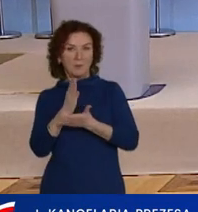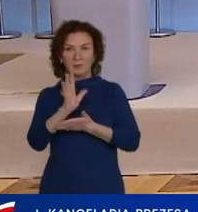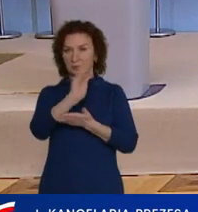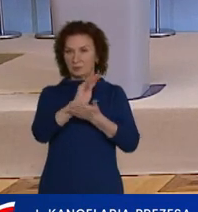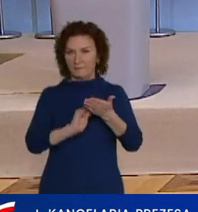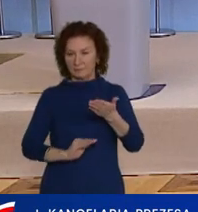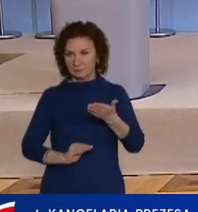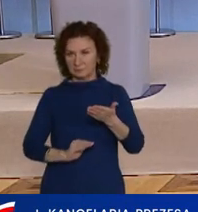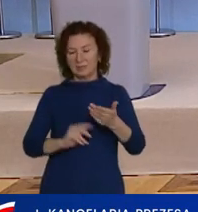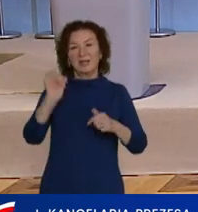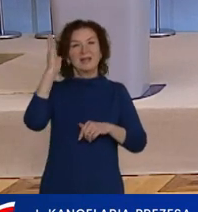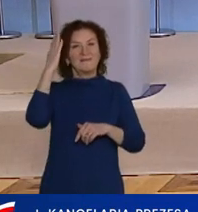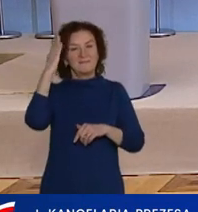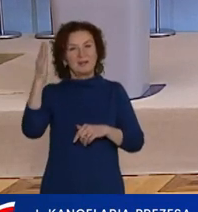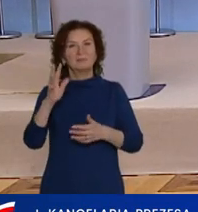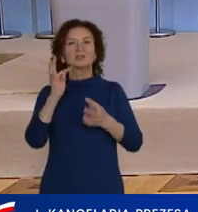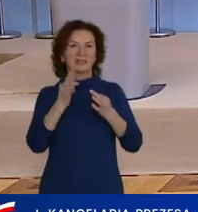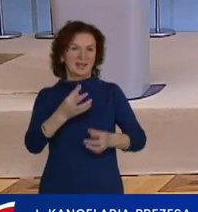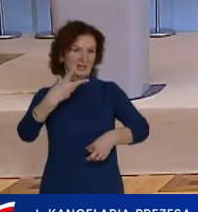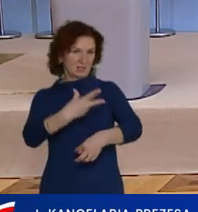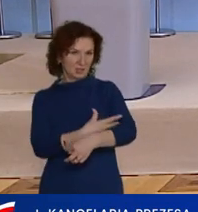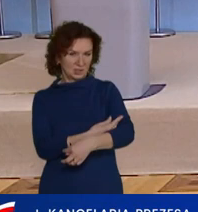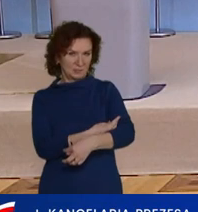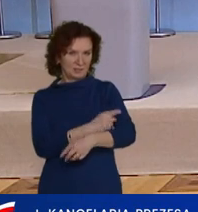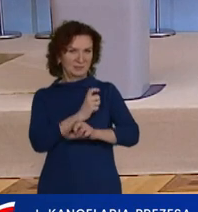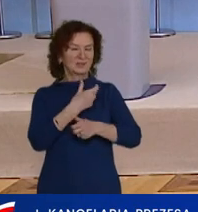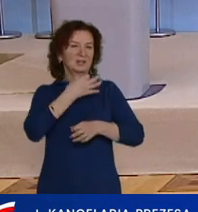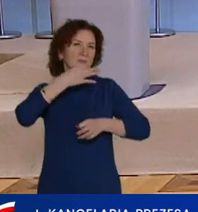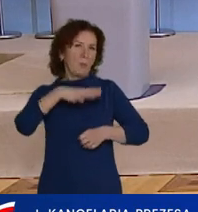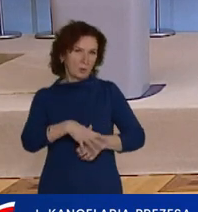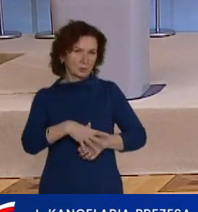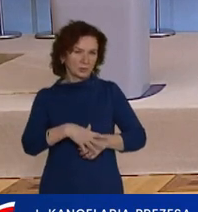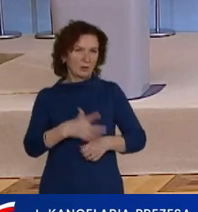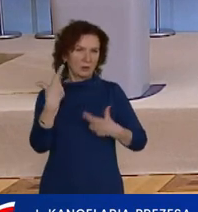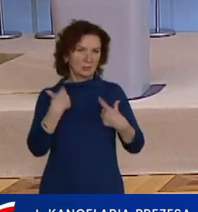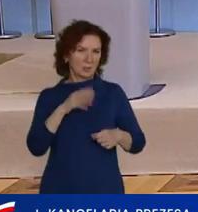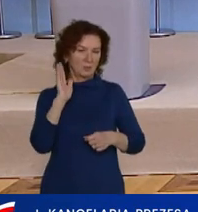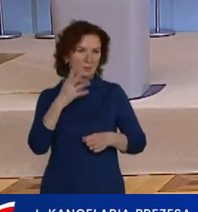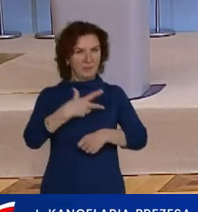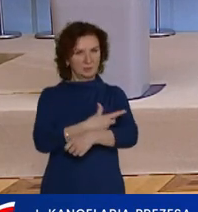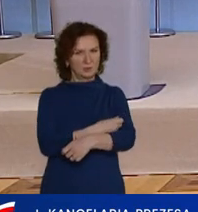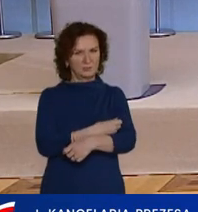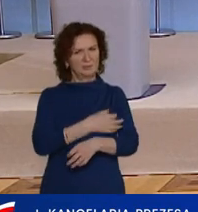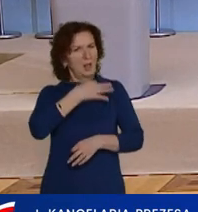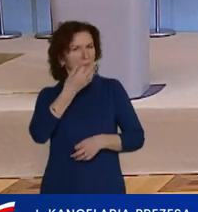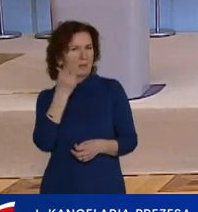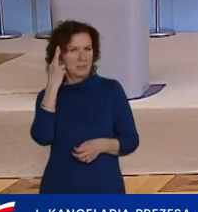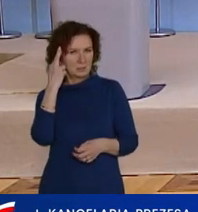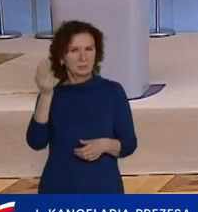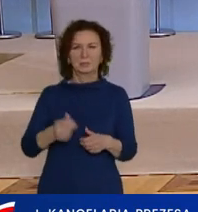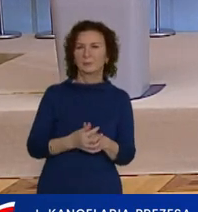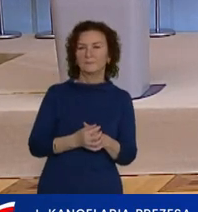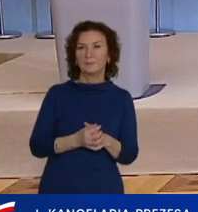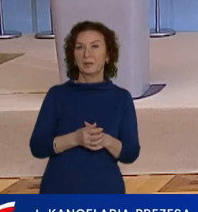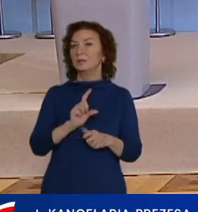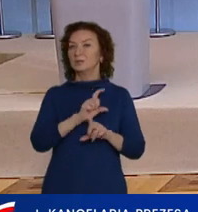szczepieni ludzie coraz młodsi, którzy no mają trochę inną świadomość tego, co się dzieje dookoła nich, ale czy będzie